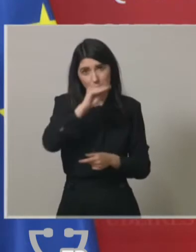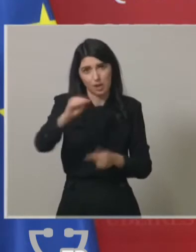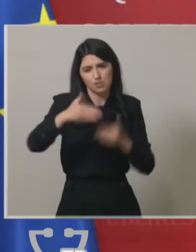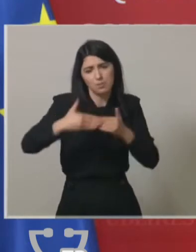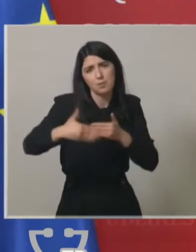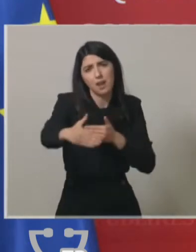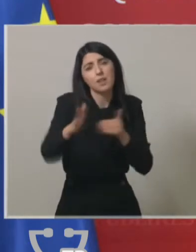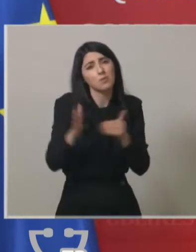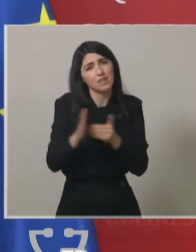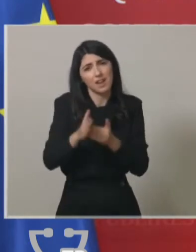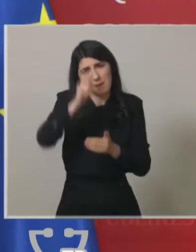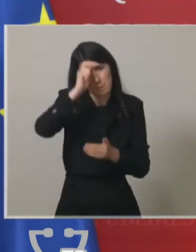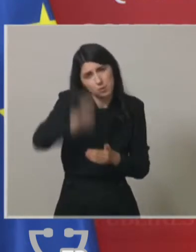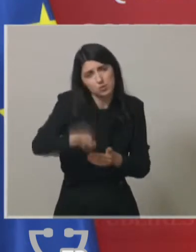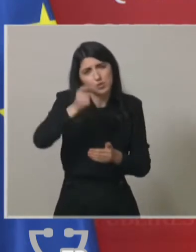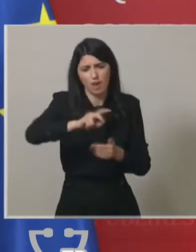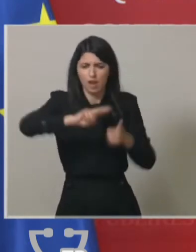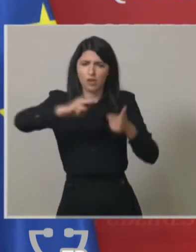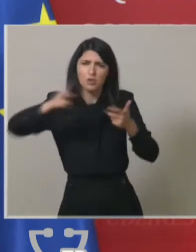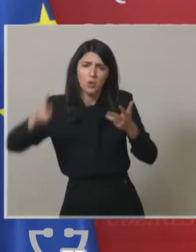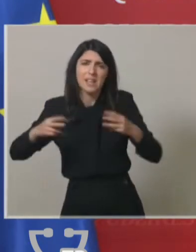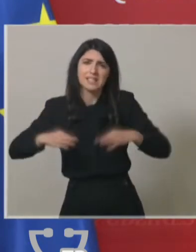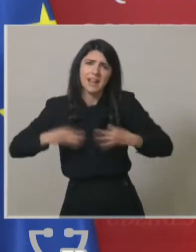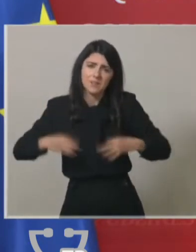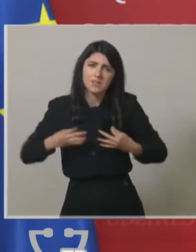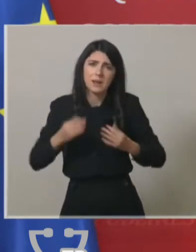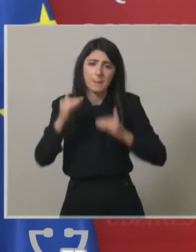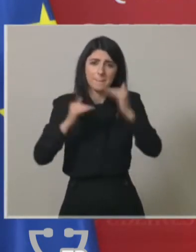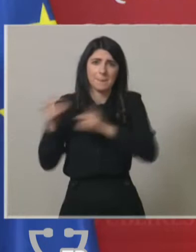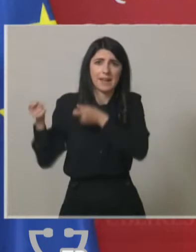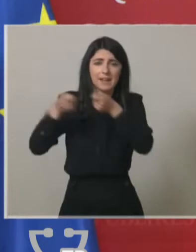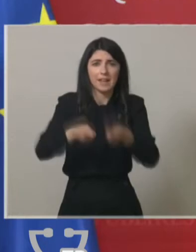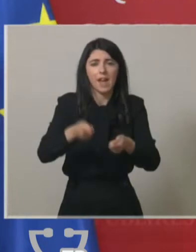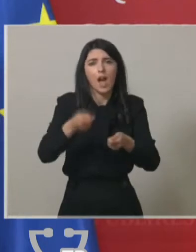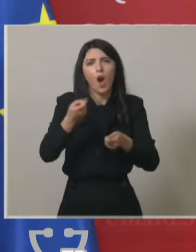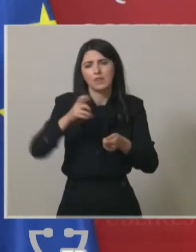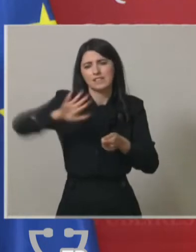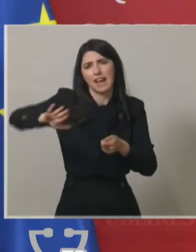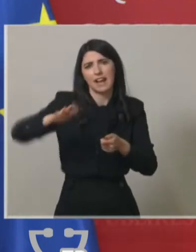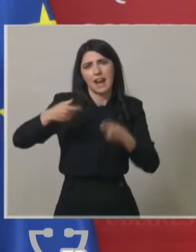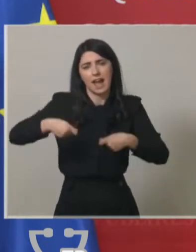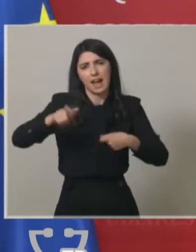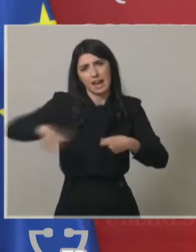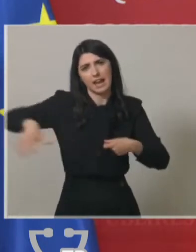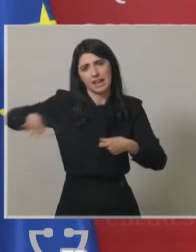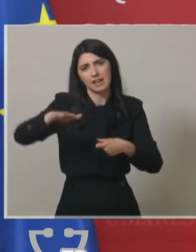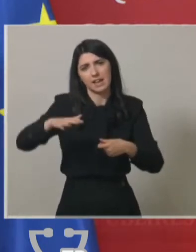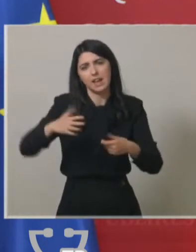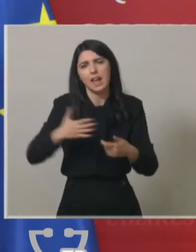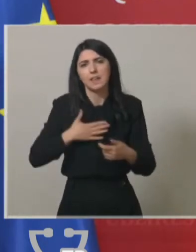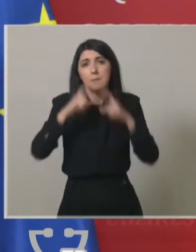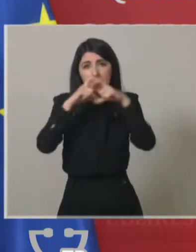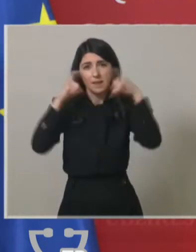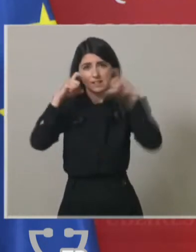натаму ќе треба да се почитуваат сите други јавноздравствени мерки од страна на сите граѓани. Носење на заштитната